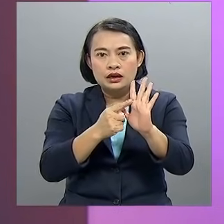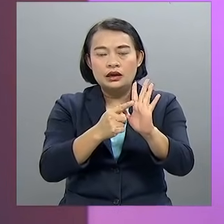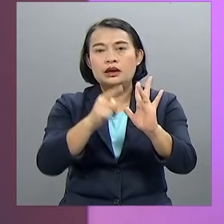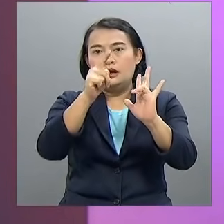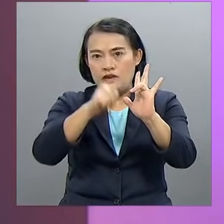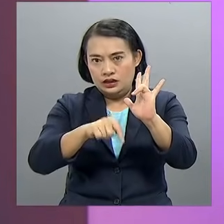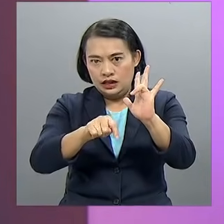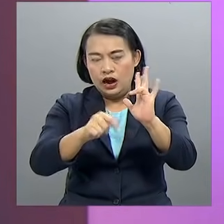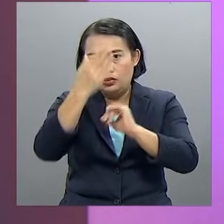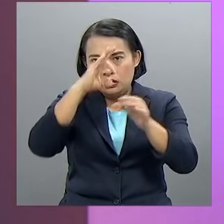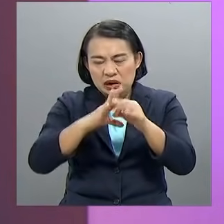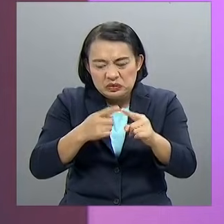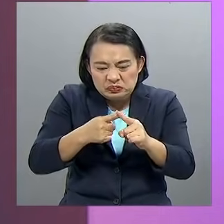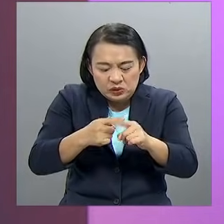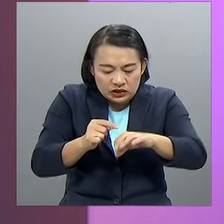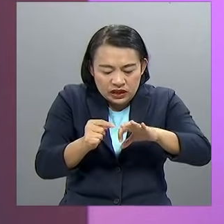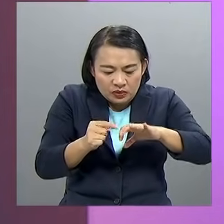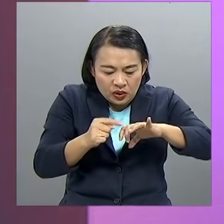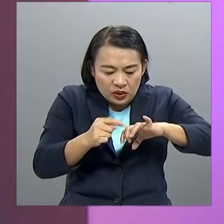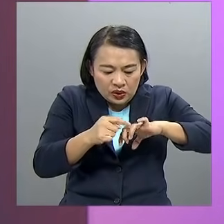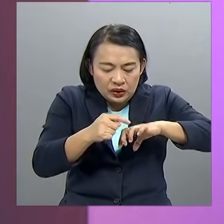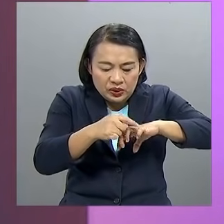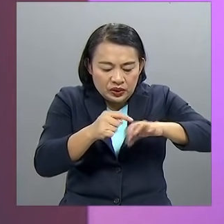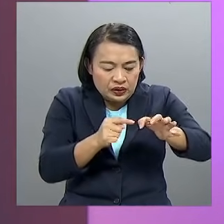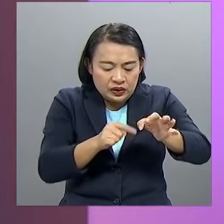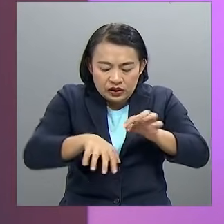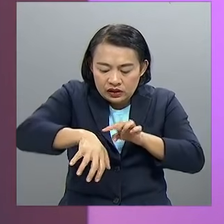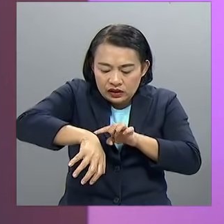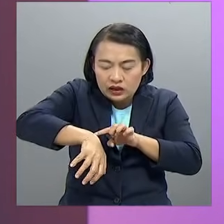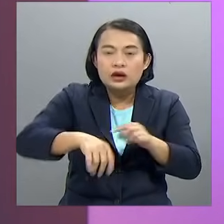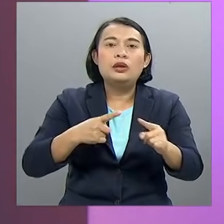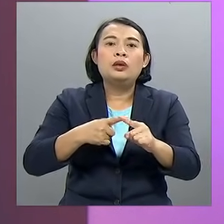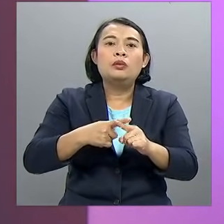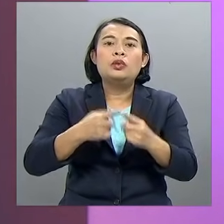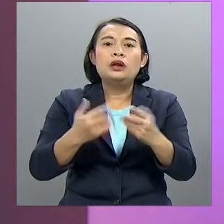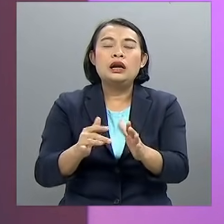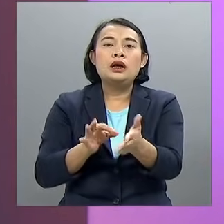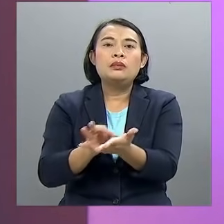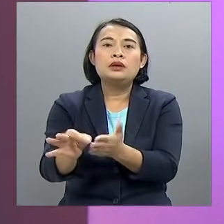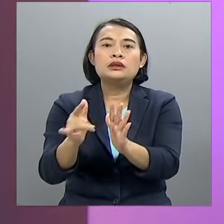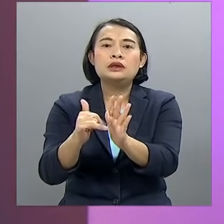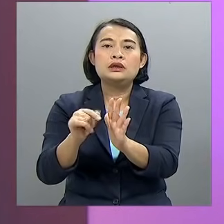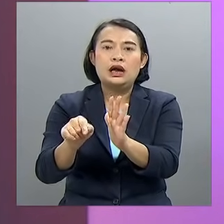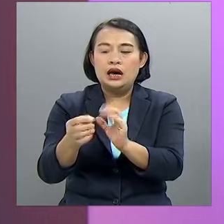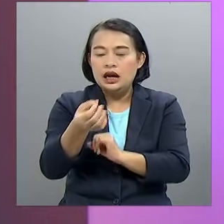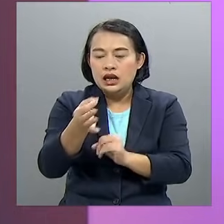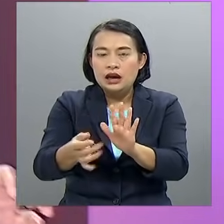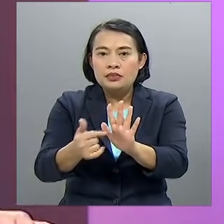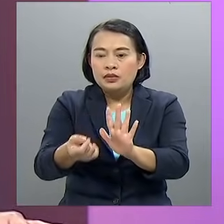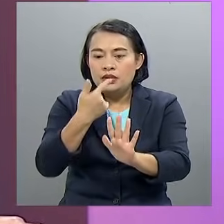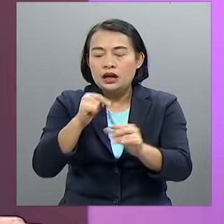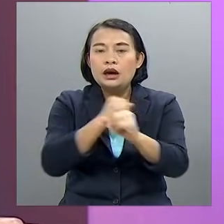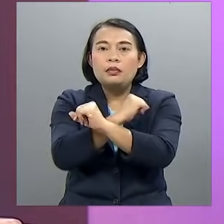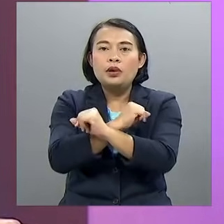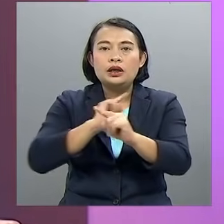นะครับเพราะจะปวดตามข้อต่างๆก็มีการไปซื้อยานะครับรวมถึงวิธีในการรับมือต่างๆมากมายวันนี้นะครับรายการวันไหนวัน